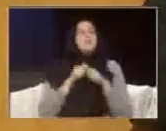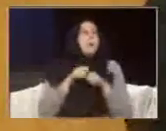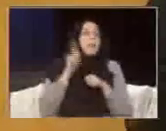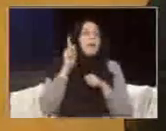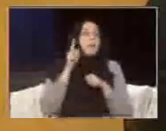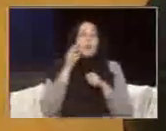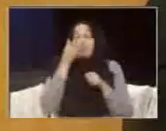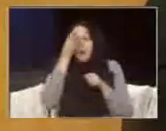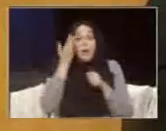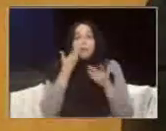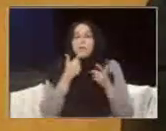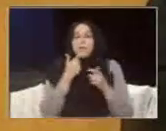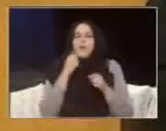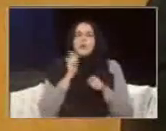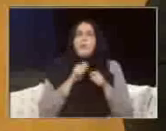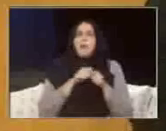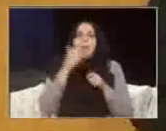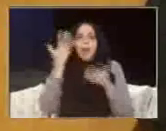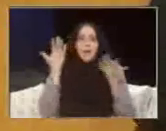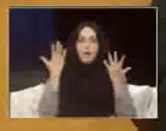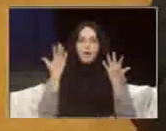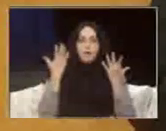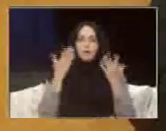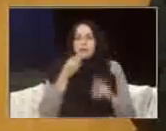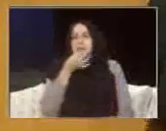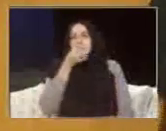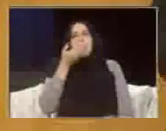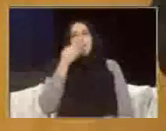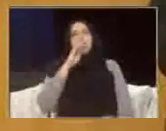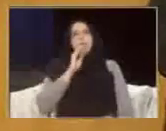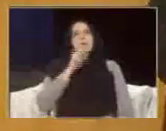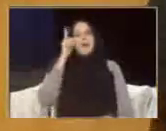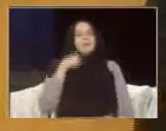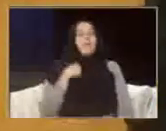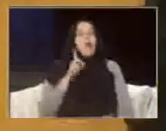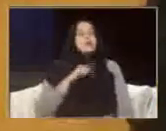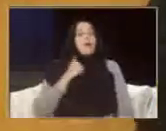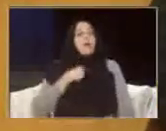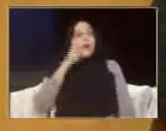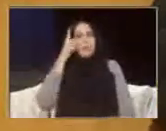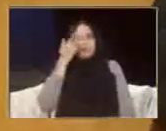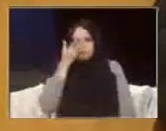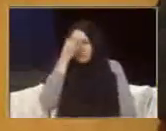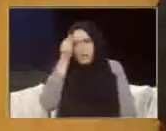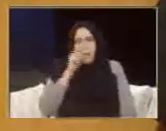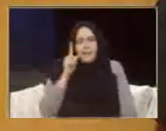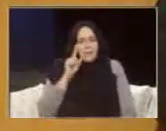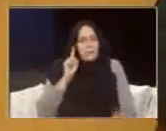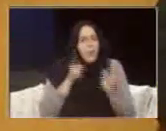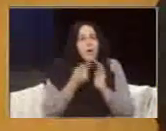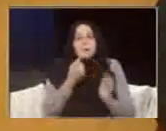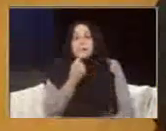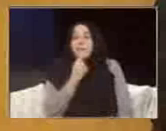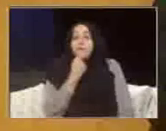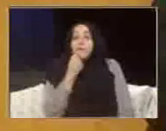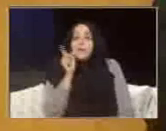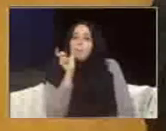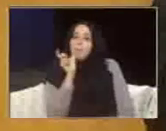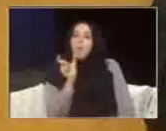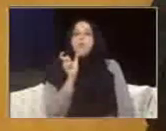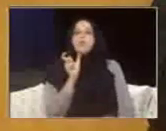الله ولكن قد لا يعرف معنى سبحان الله، قد يقول الحمد لله أو قد يقول استغفر الله ولكن لا يعني هذه الدلالة ما معناها